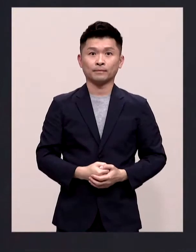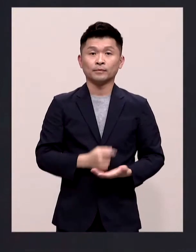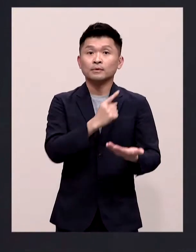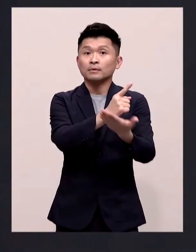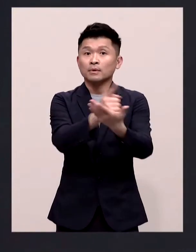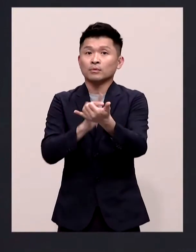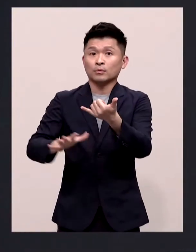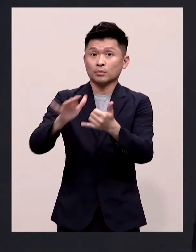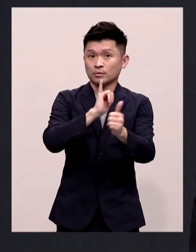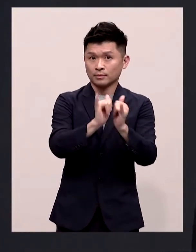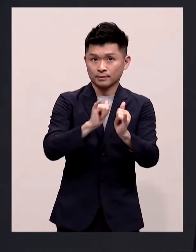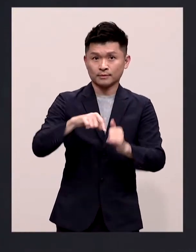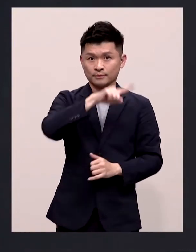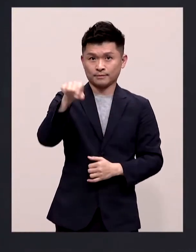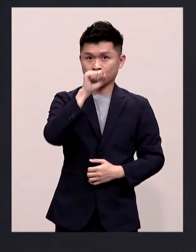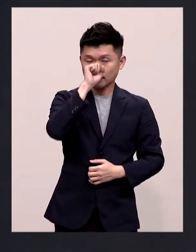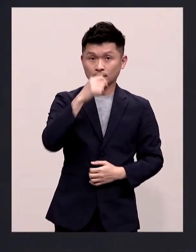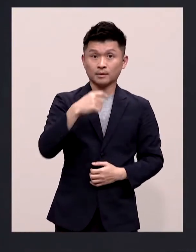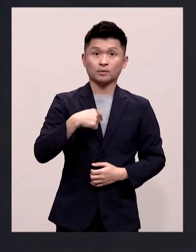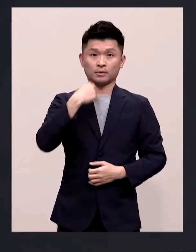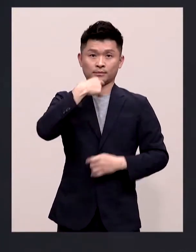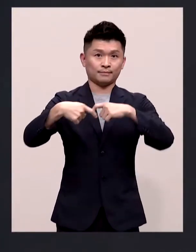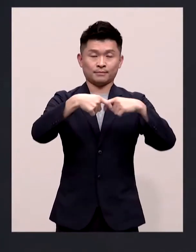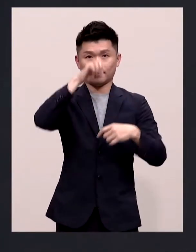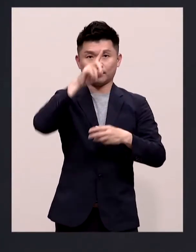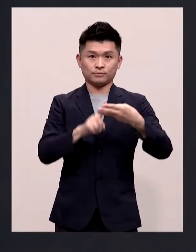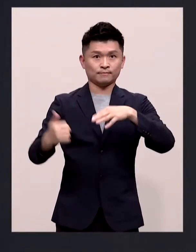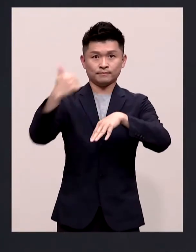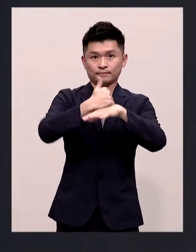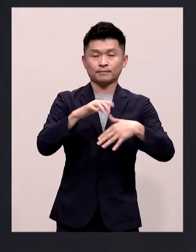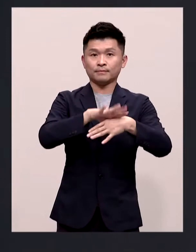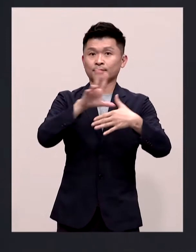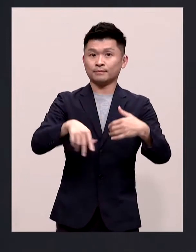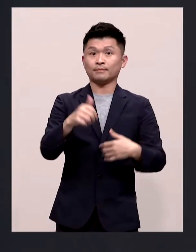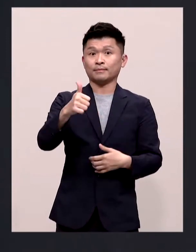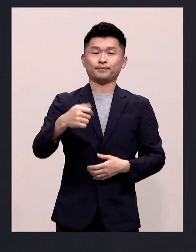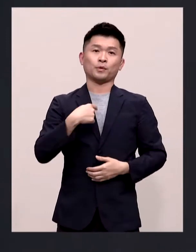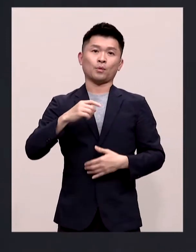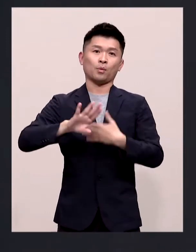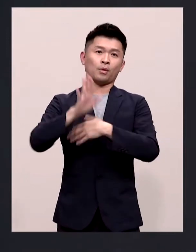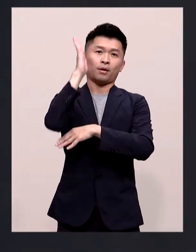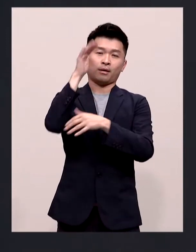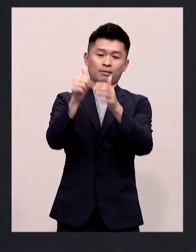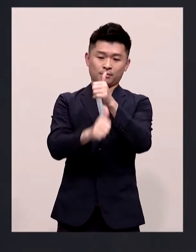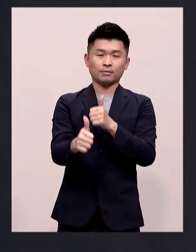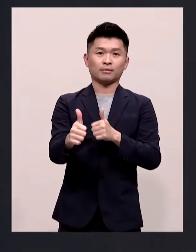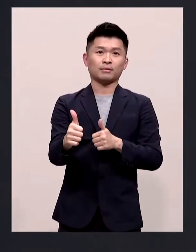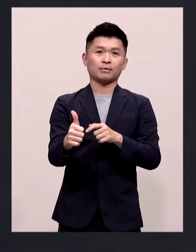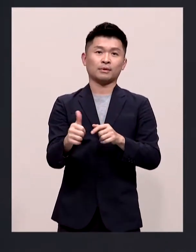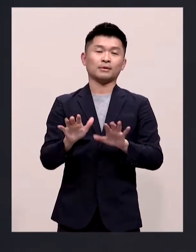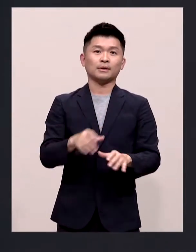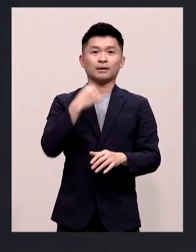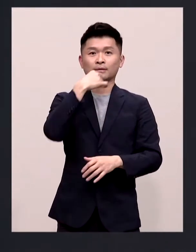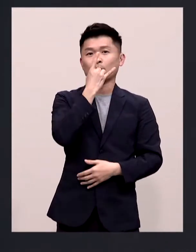各位全國的輔助鄉親視察 大家好我是台南的董主席 老一長我也是一個外省第二代 今天要用